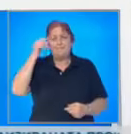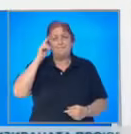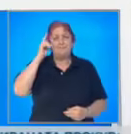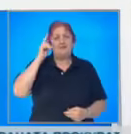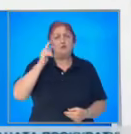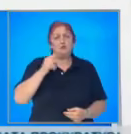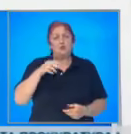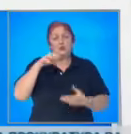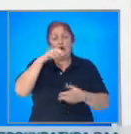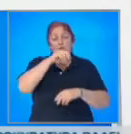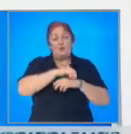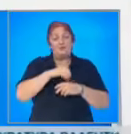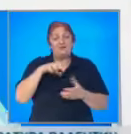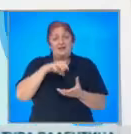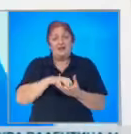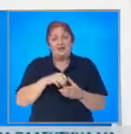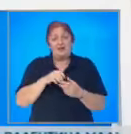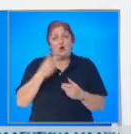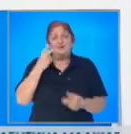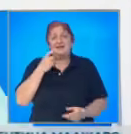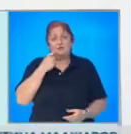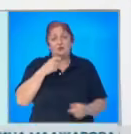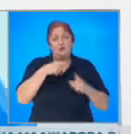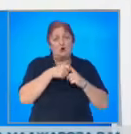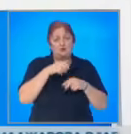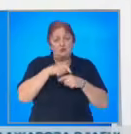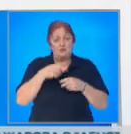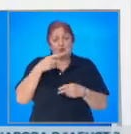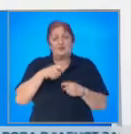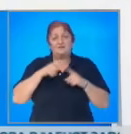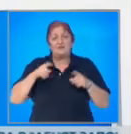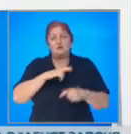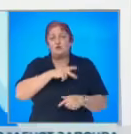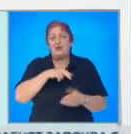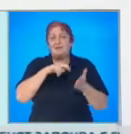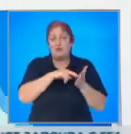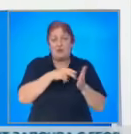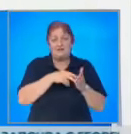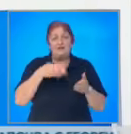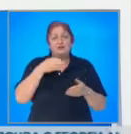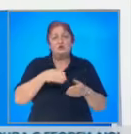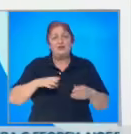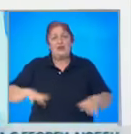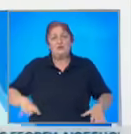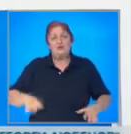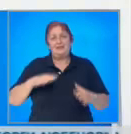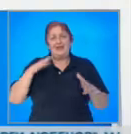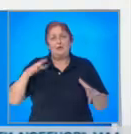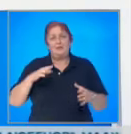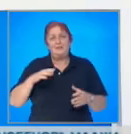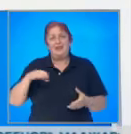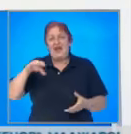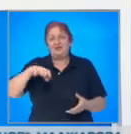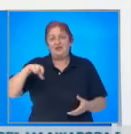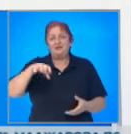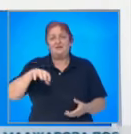от пловдивския квартал Столипиново. От 20 години Кочо Димитров участва в различни социални проекти, насочени към жителите на най-големия